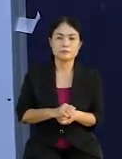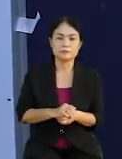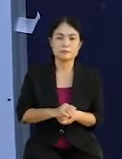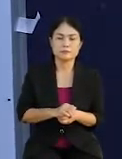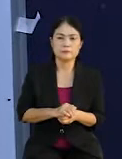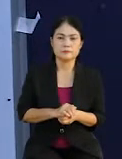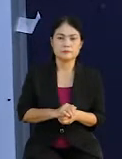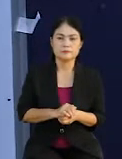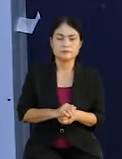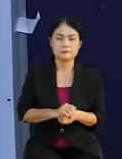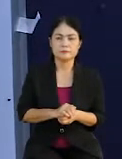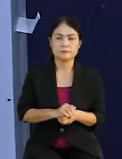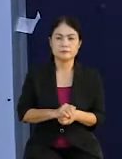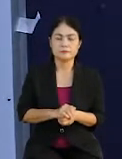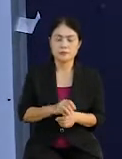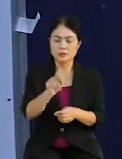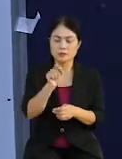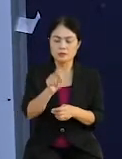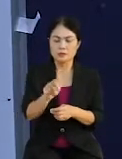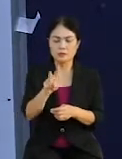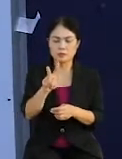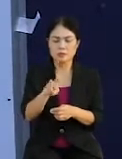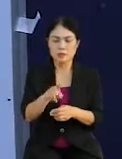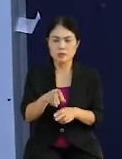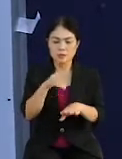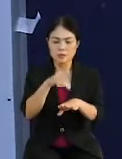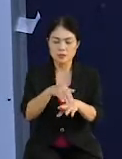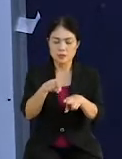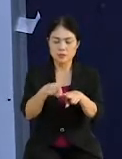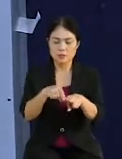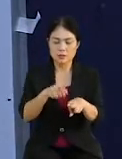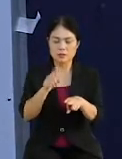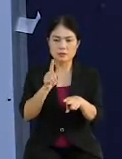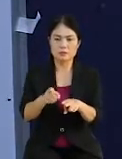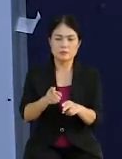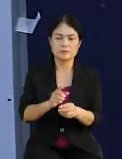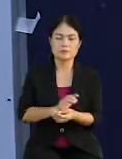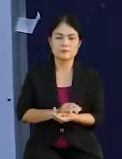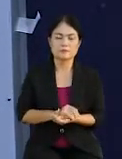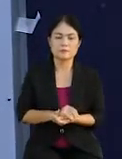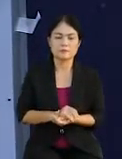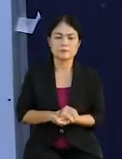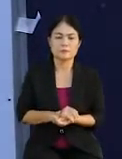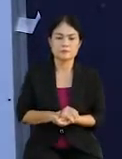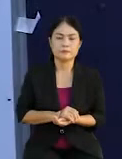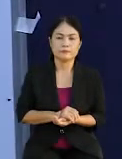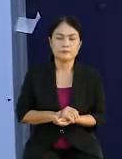pí nơi lỡ bàn toát nụ nở lỡ